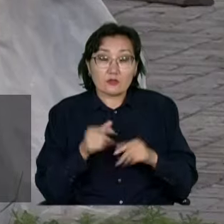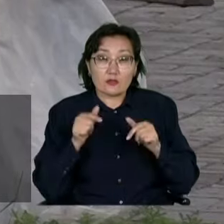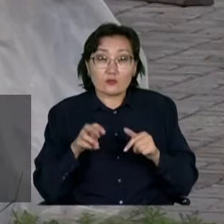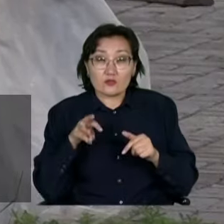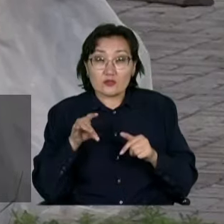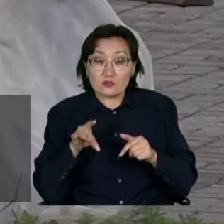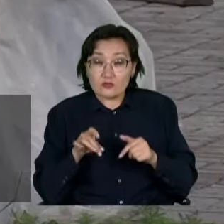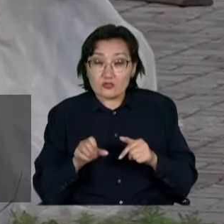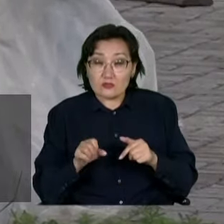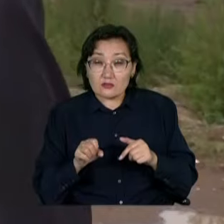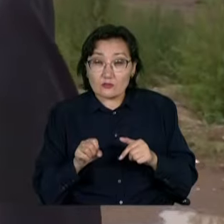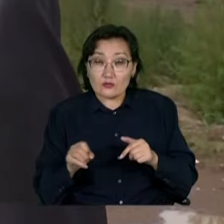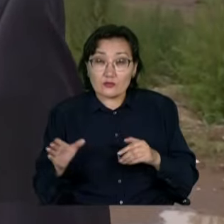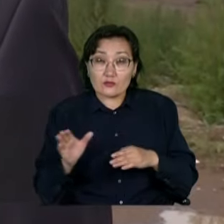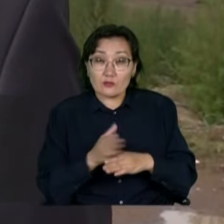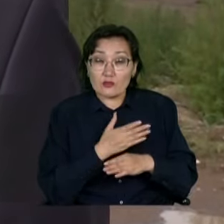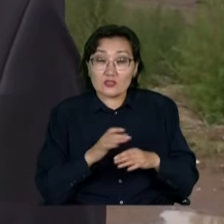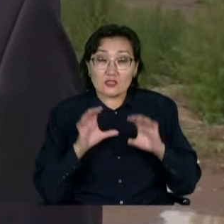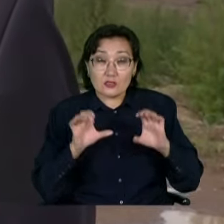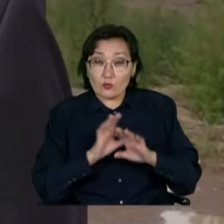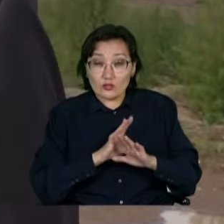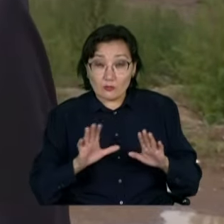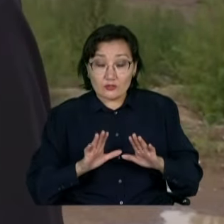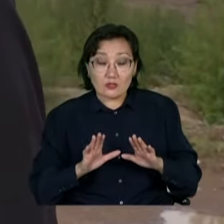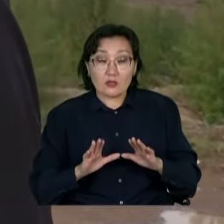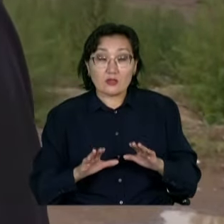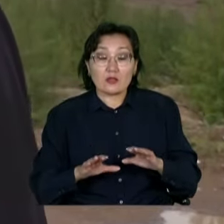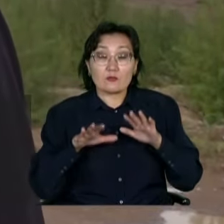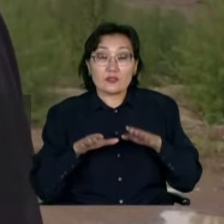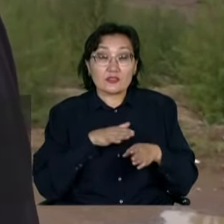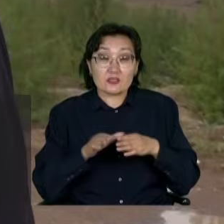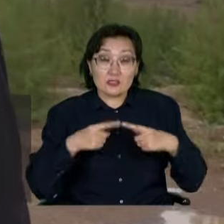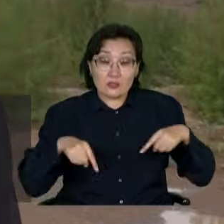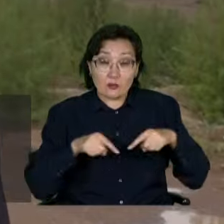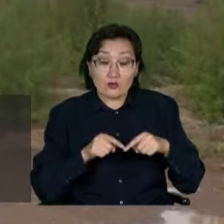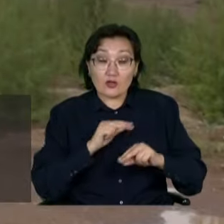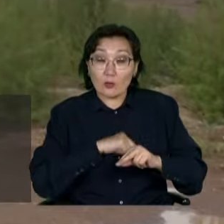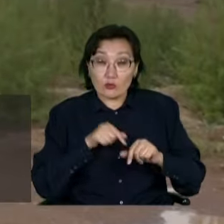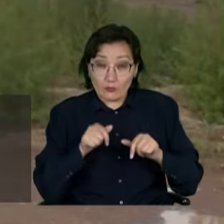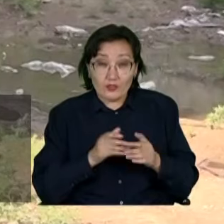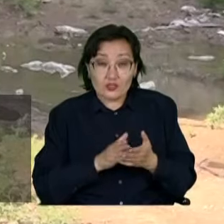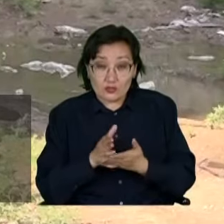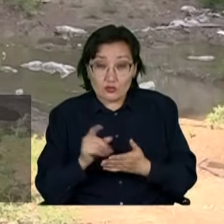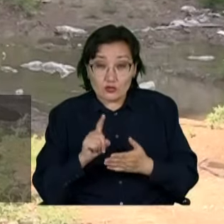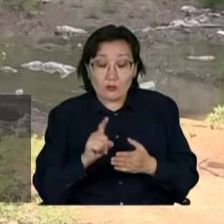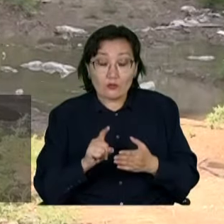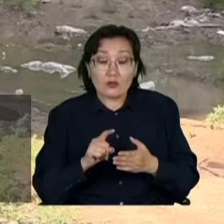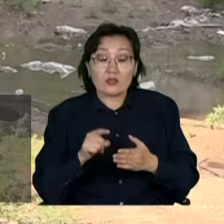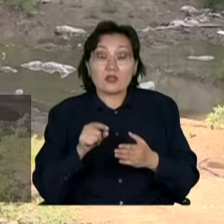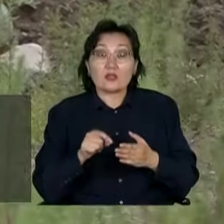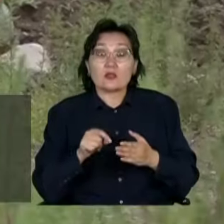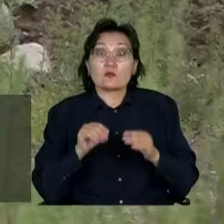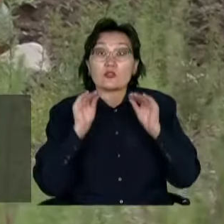законом. Уже который год местный исполнительный орган работает по этой линии, чтобы предусмотреть данную